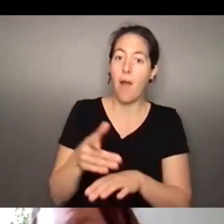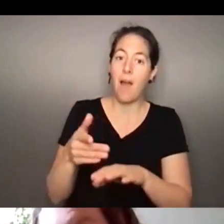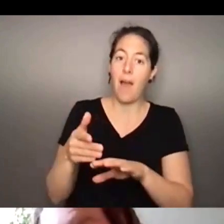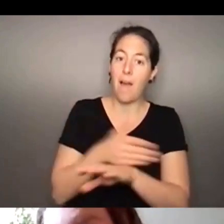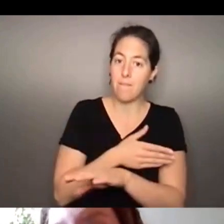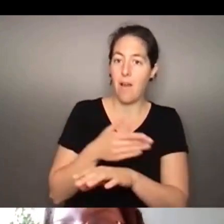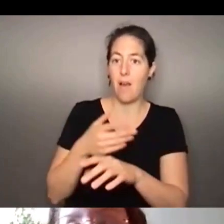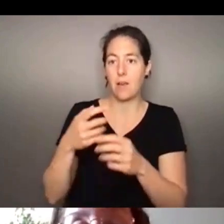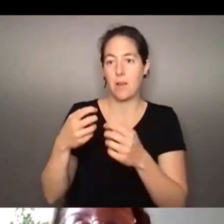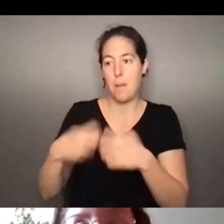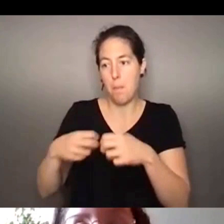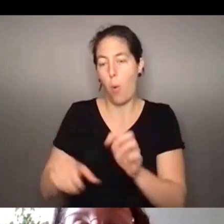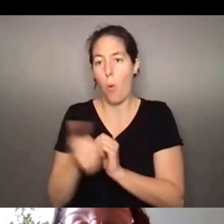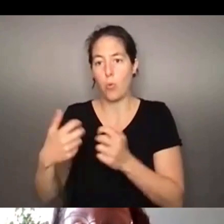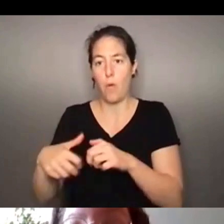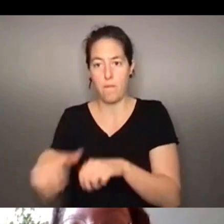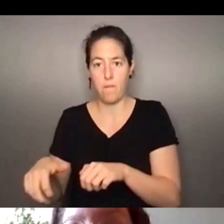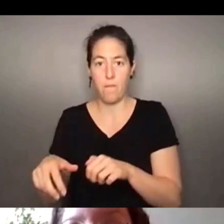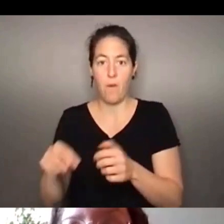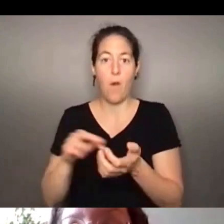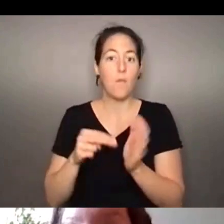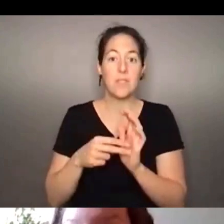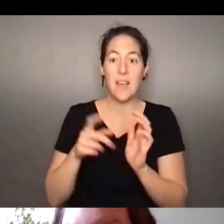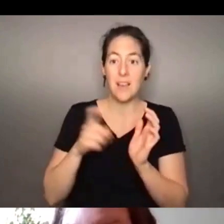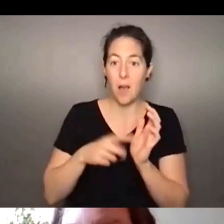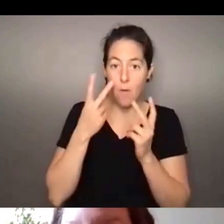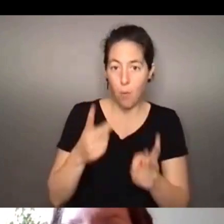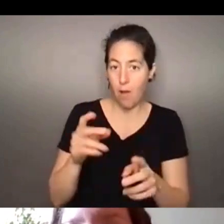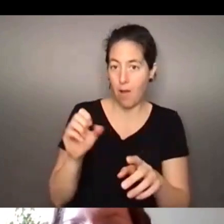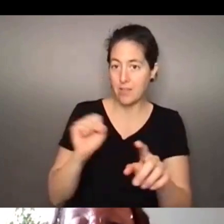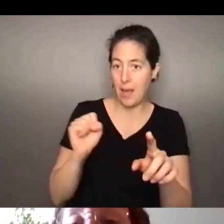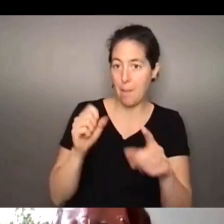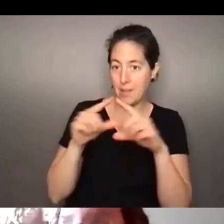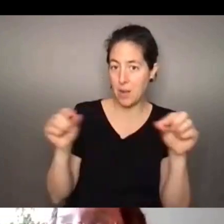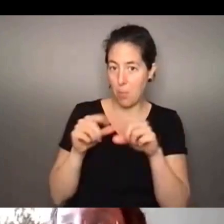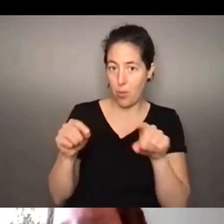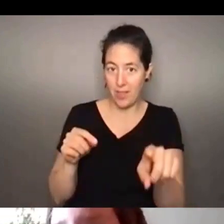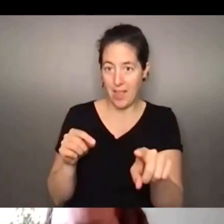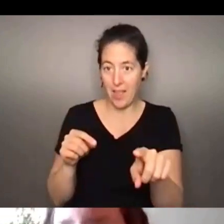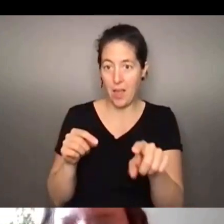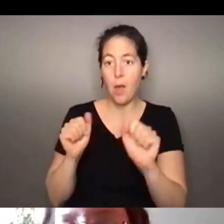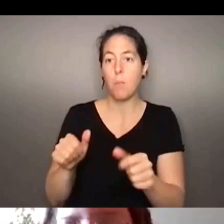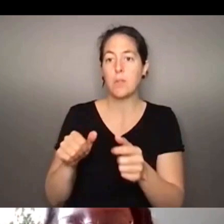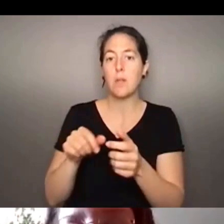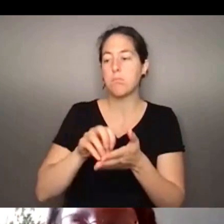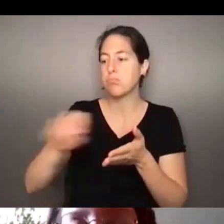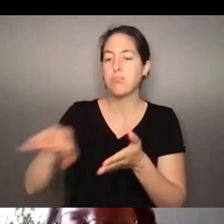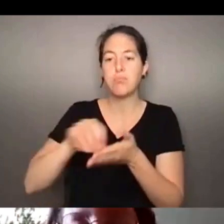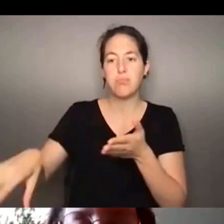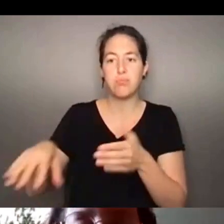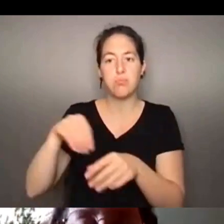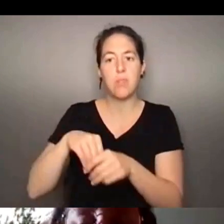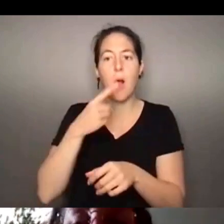ceux-là. Donc, lorsque vous voyez des scarabées japonais chez vous, vous pouvez les balancer dans l'eau, là, dans un petit pot